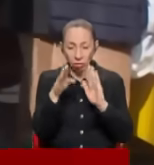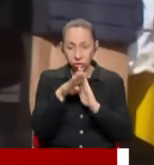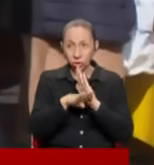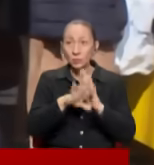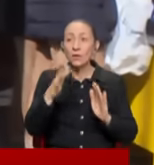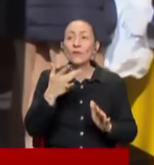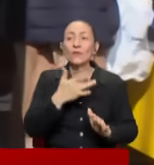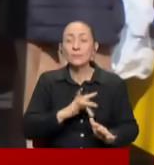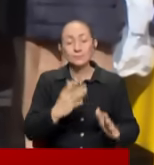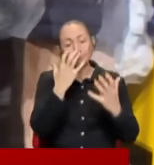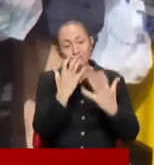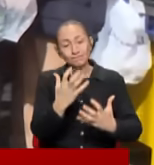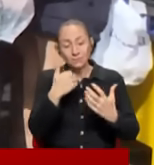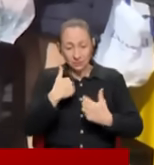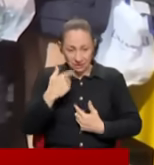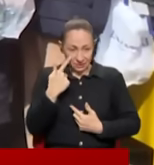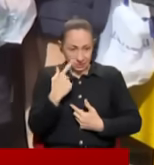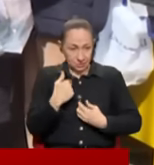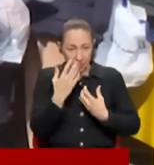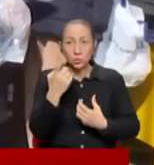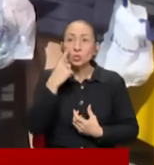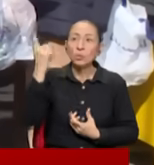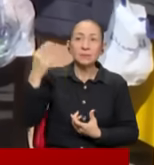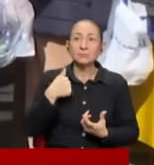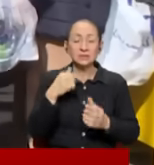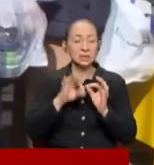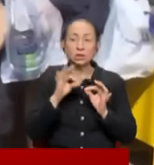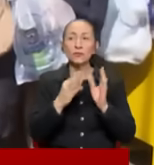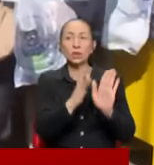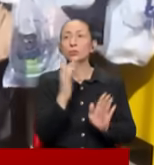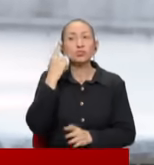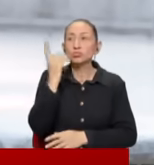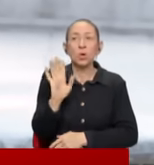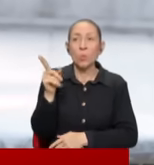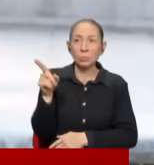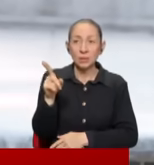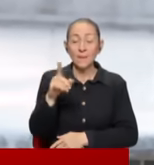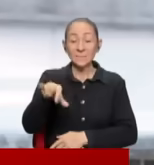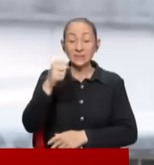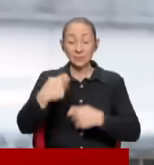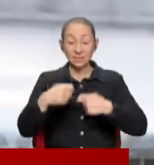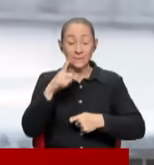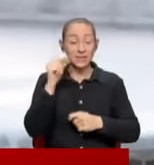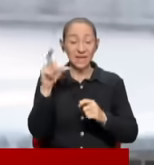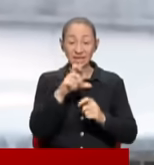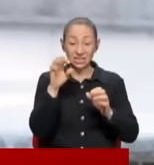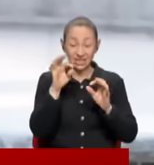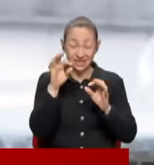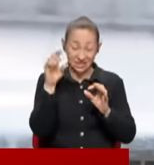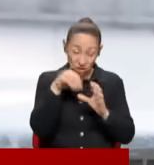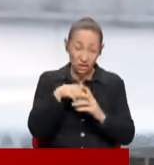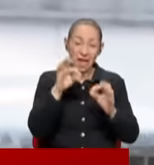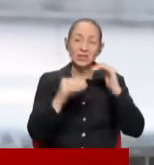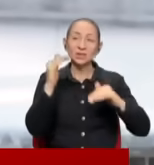fedakar vatandaştan bekleniyor ama hükümet öyle pek bir tasarrufa da gittiğini düşünemiyorum. Merkez Bankası'nın Mayıs ayı için enflasyon